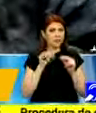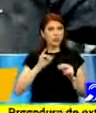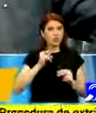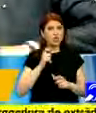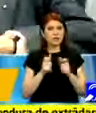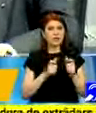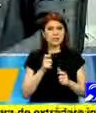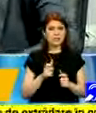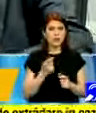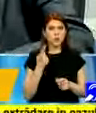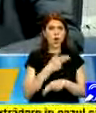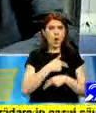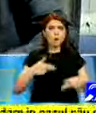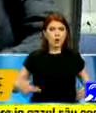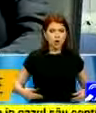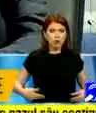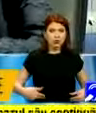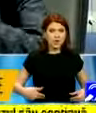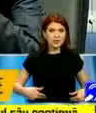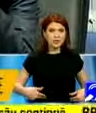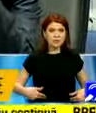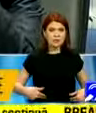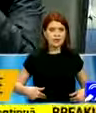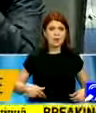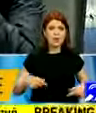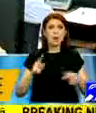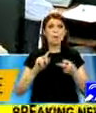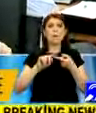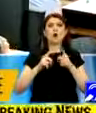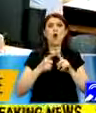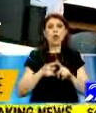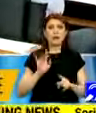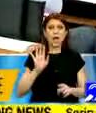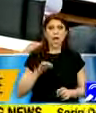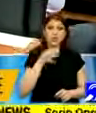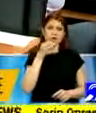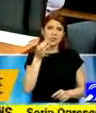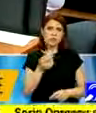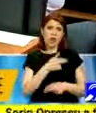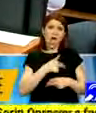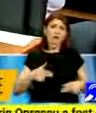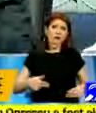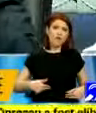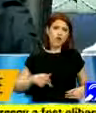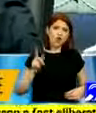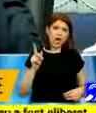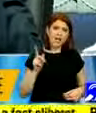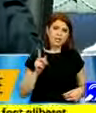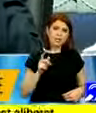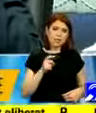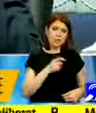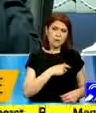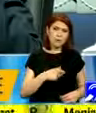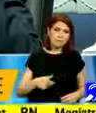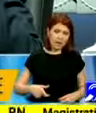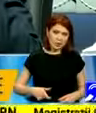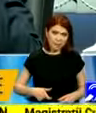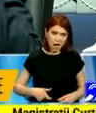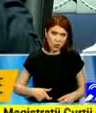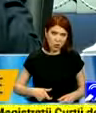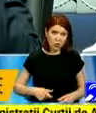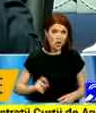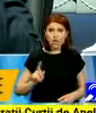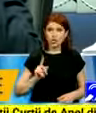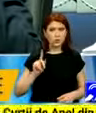un proces care este considerat de către avocații lui Sorin Oprescu ca fiind incorrect și tocmai de aceea Sorin Oprescu nu ar